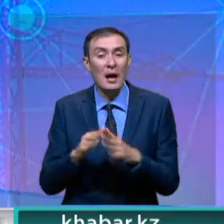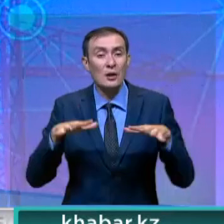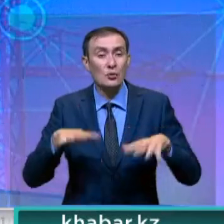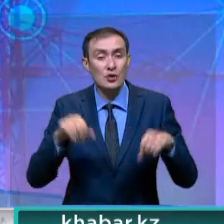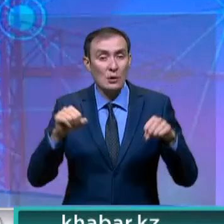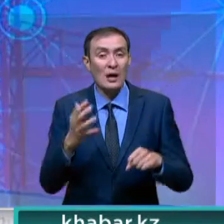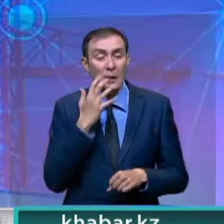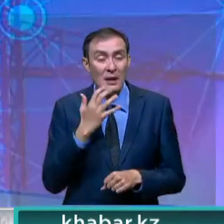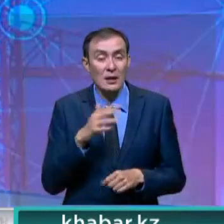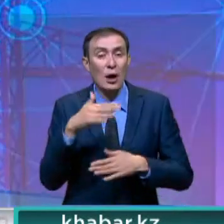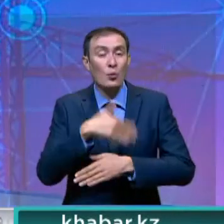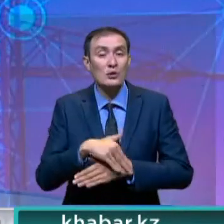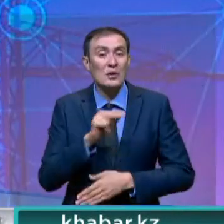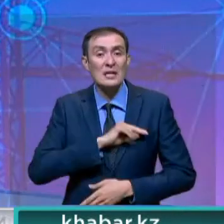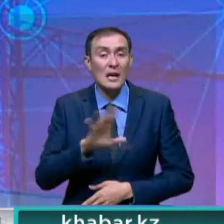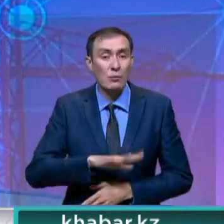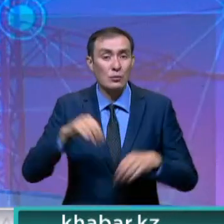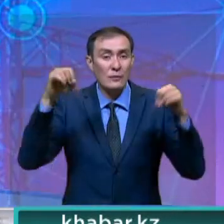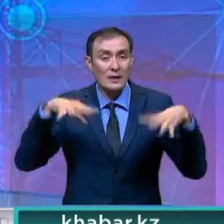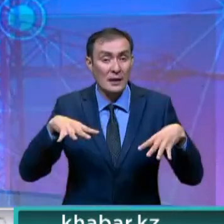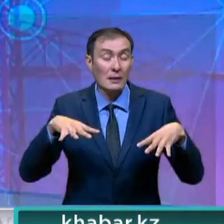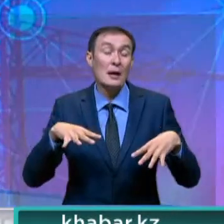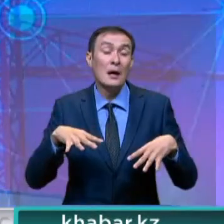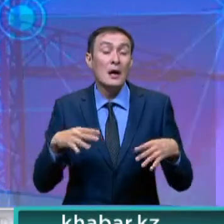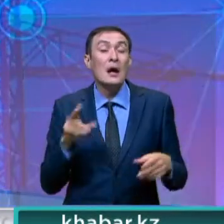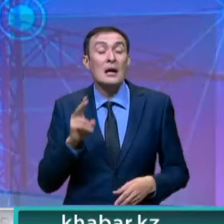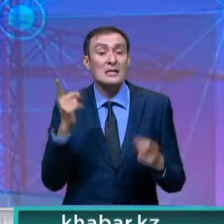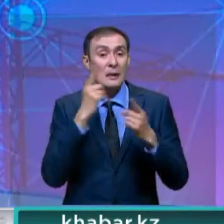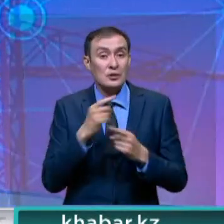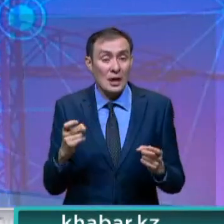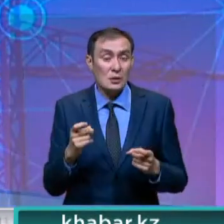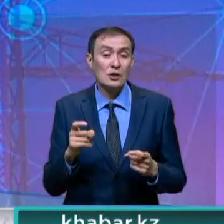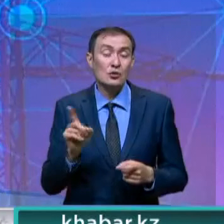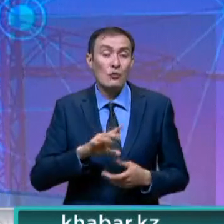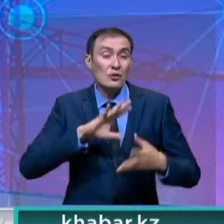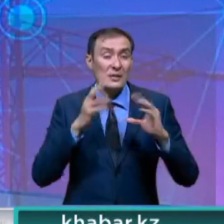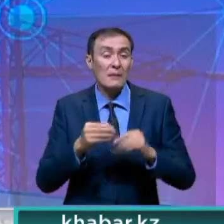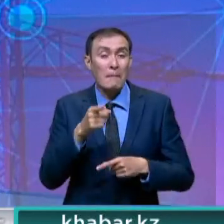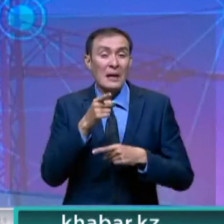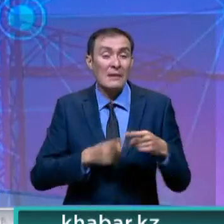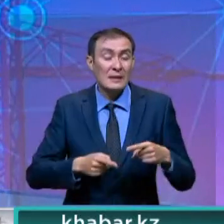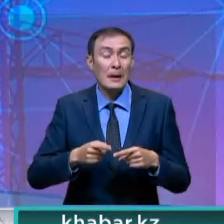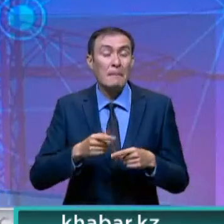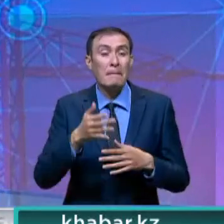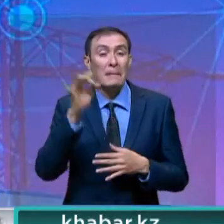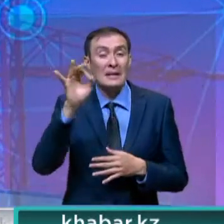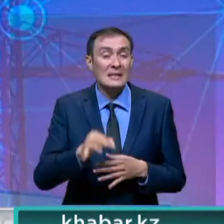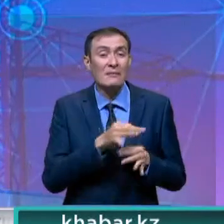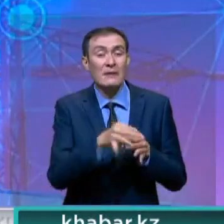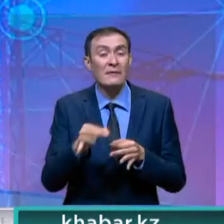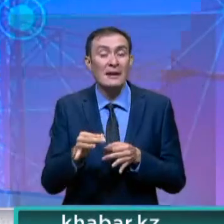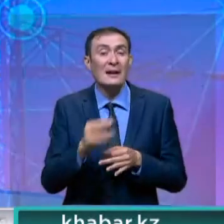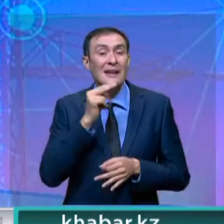отключают отопление, на улицах не работают фонари и светофоры. Как сообщает Bloomberg, в целом почти половина провинции КНР страдает